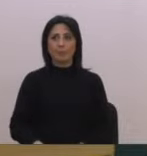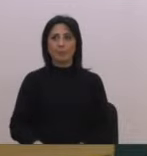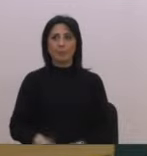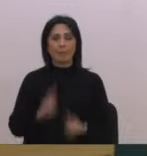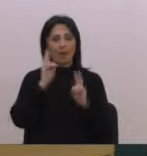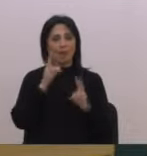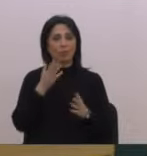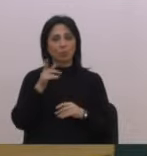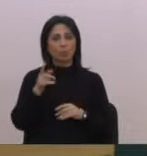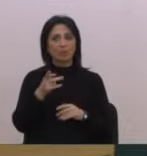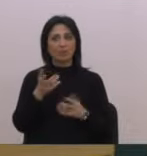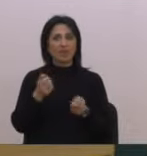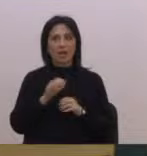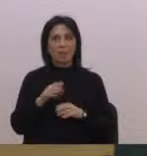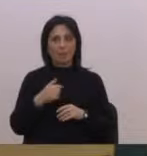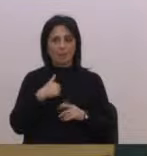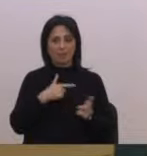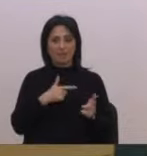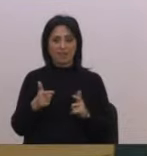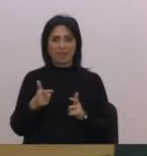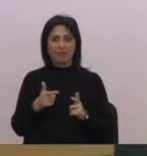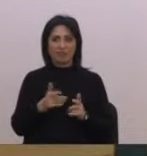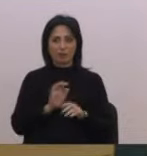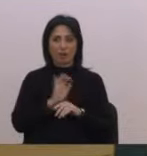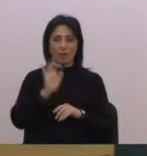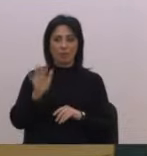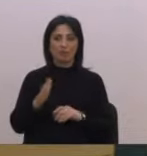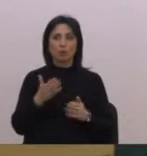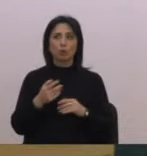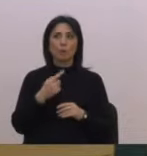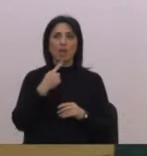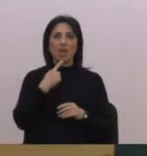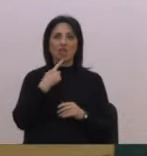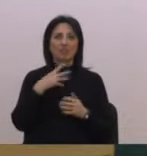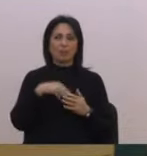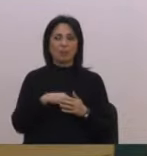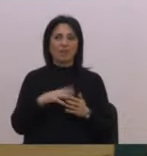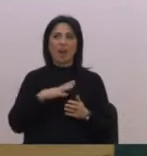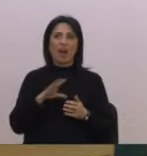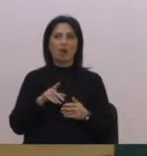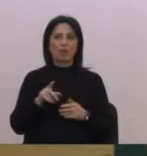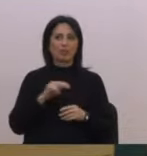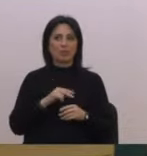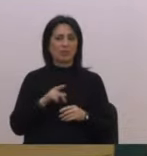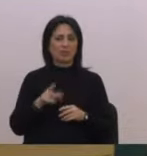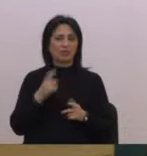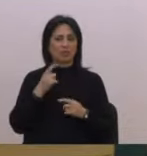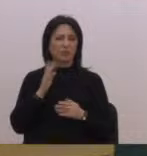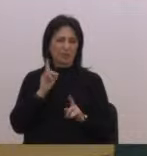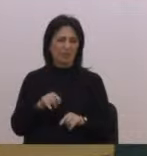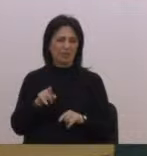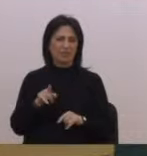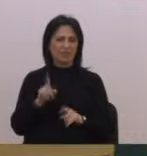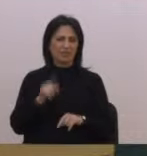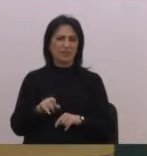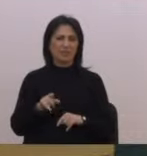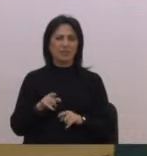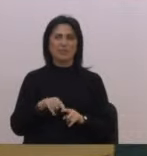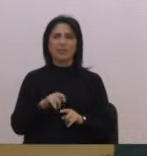Arvici, tutkent armi gigiat, memzaduar, rom gamogigzaunot, tumca ečume pareba, arkondes, tkent sam sahurebs, es informacia.